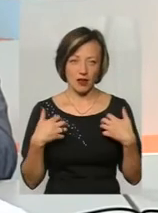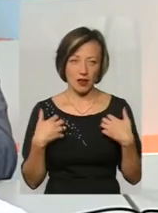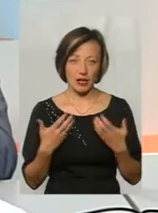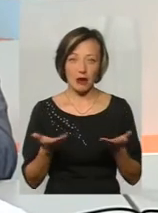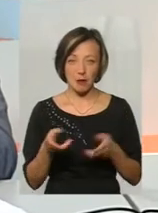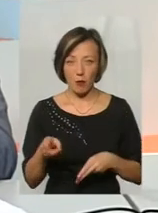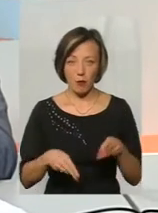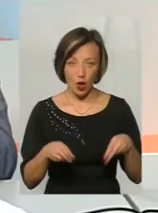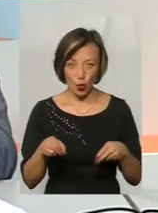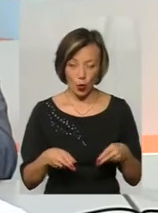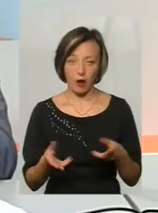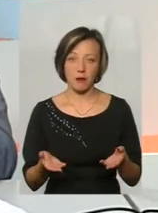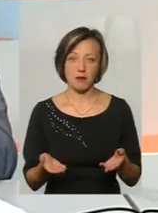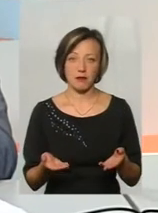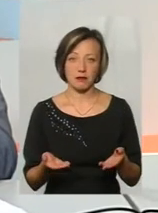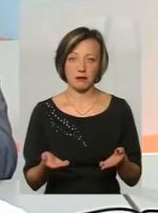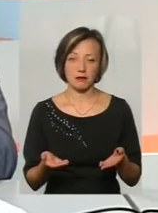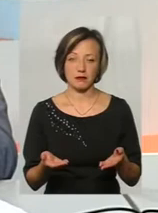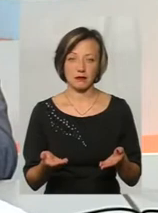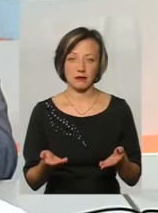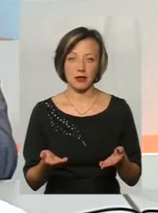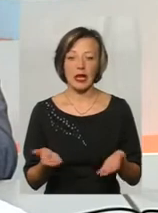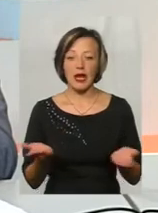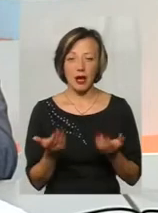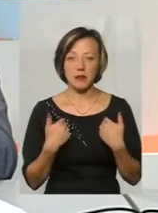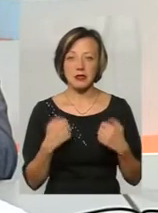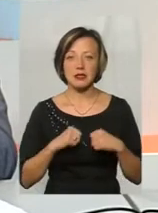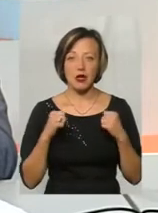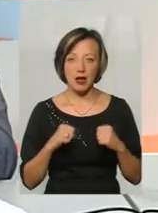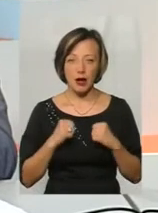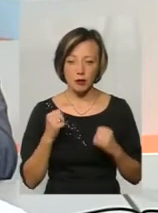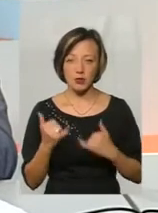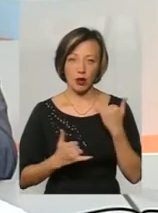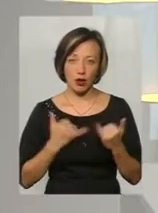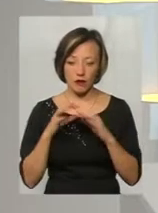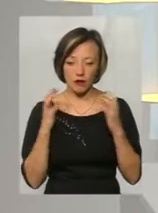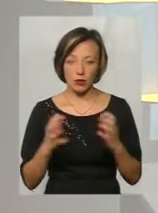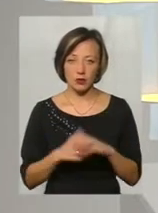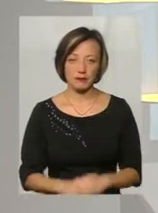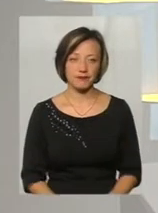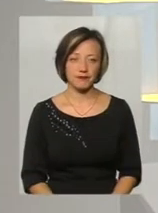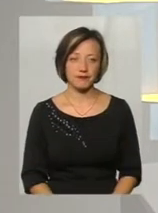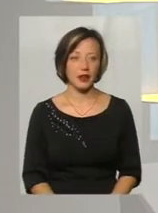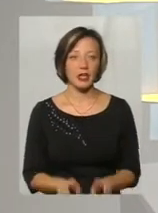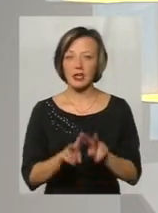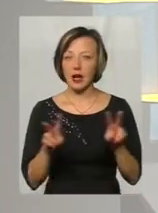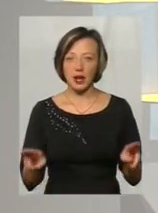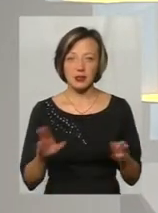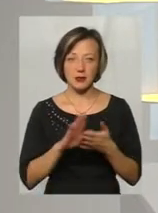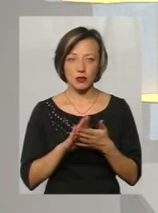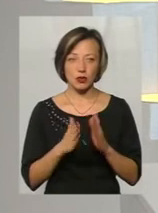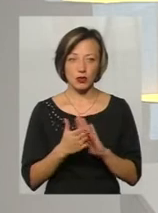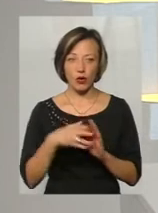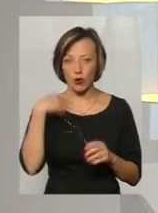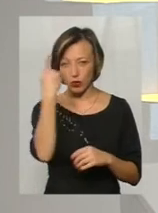оперуємо, яких ми стараємося відходити. Це та сама ситуація, яка особисто